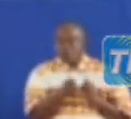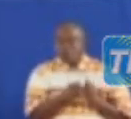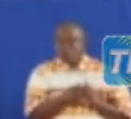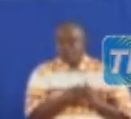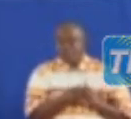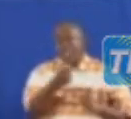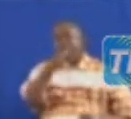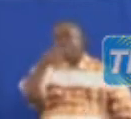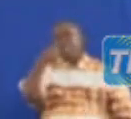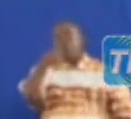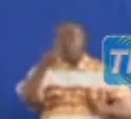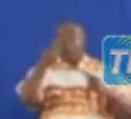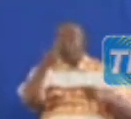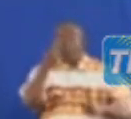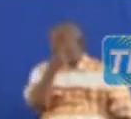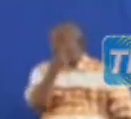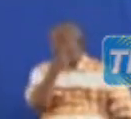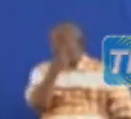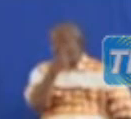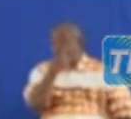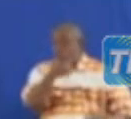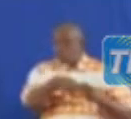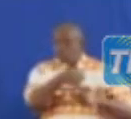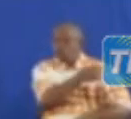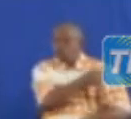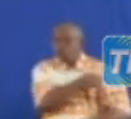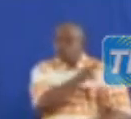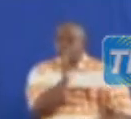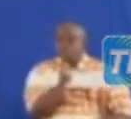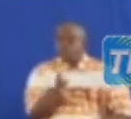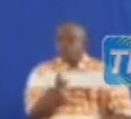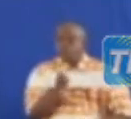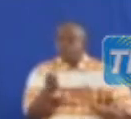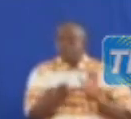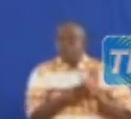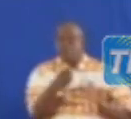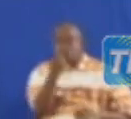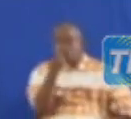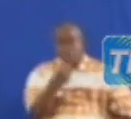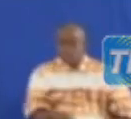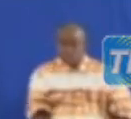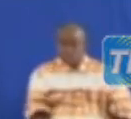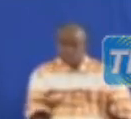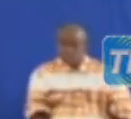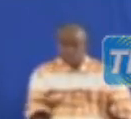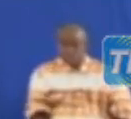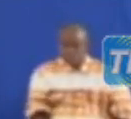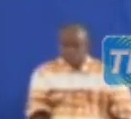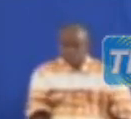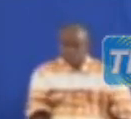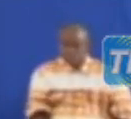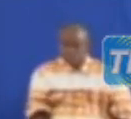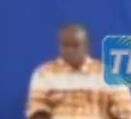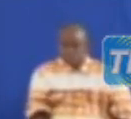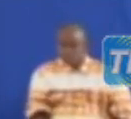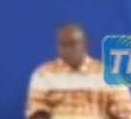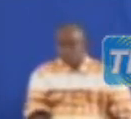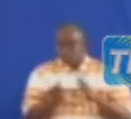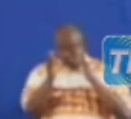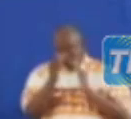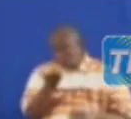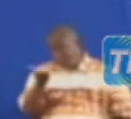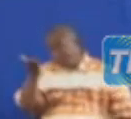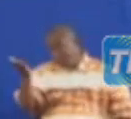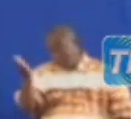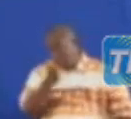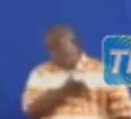vya kinywa na macho kwa hospitali za halmashauri 71. Mheshimiwa Spika, kwa upande wa elimu